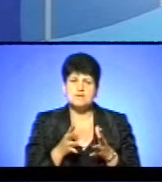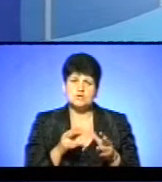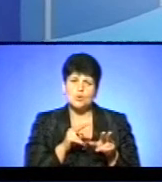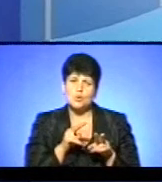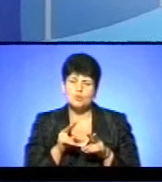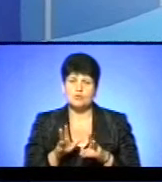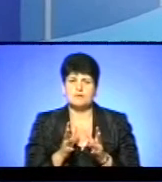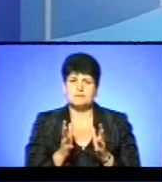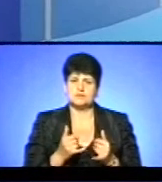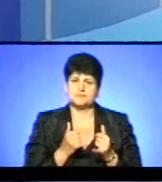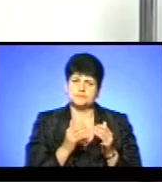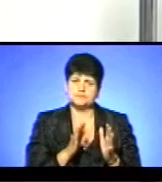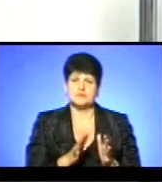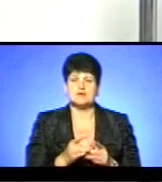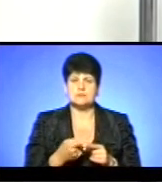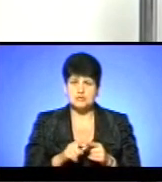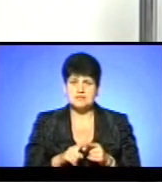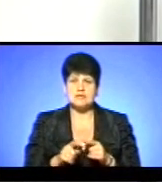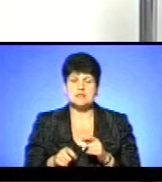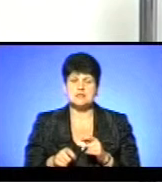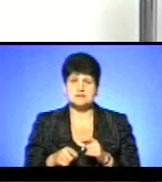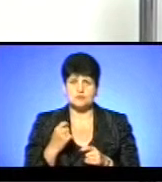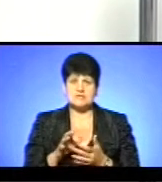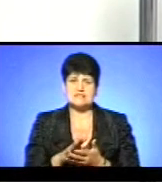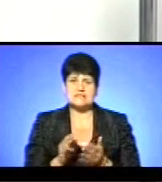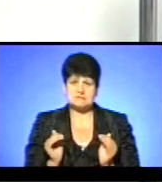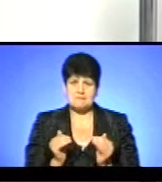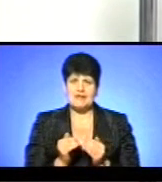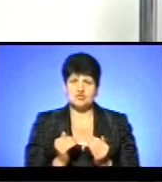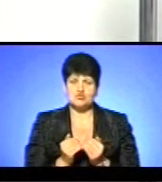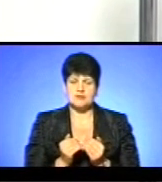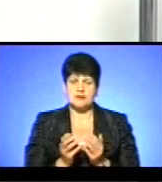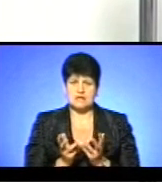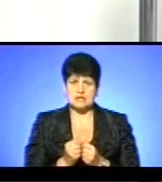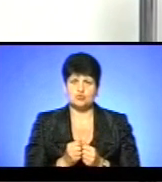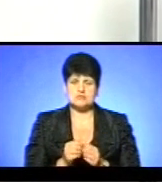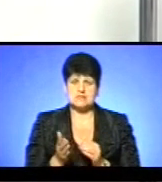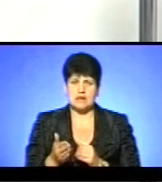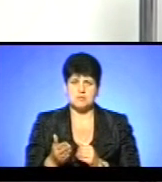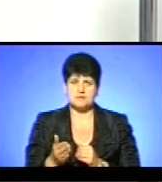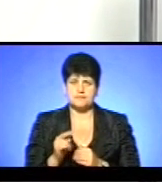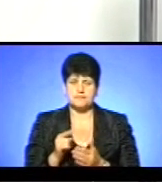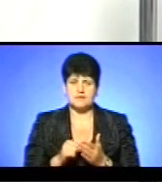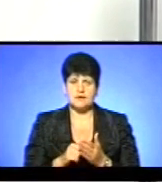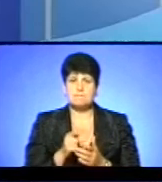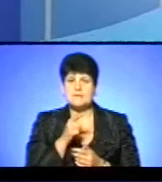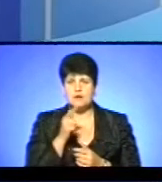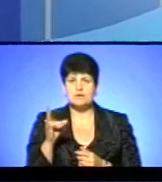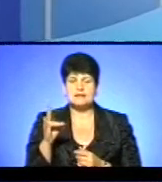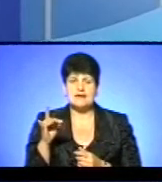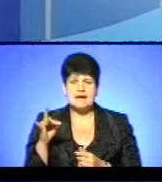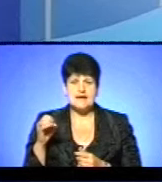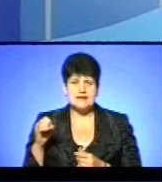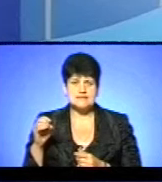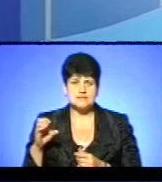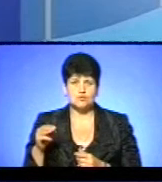на нього дивляться. Тому що це загрожує, зокрема, зменшення кількості риби. Ну, в період нересту, якраз коли риба